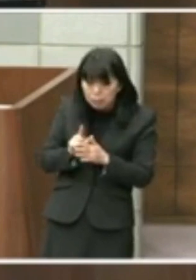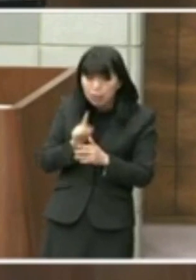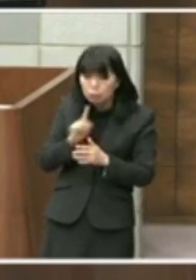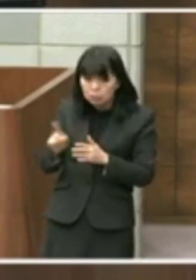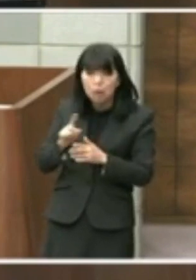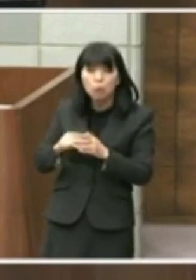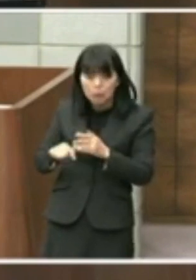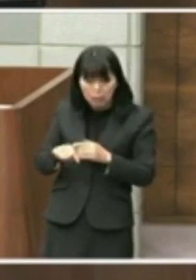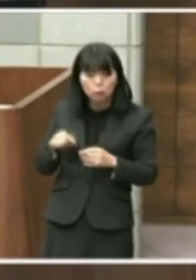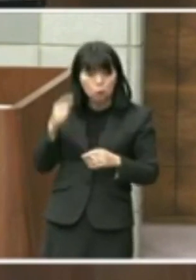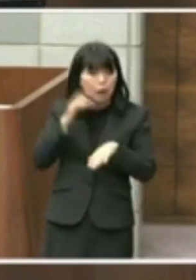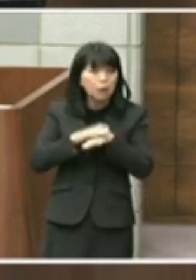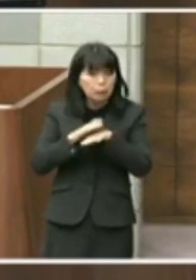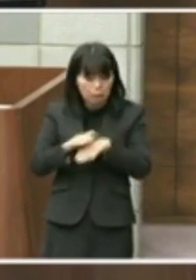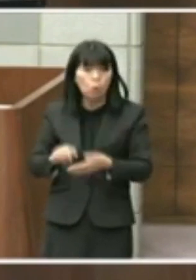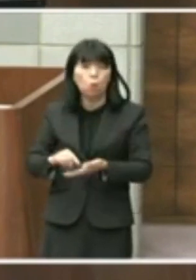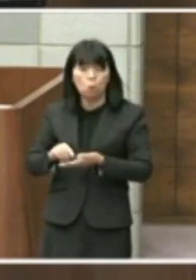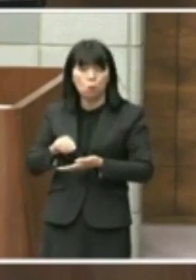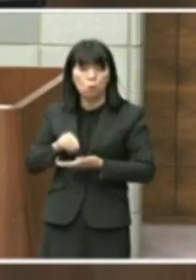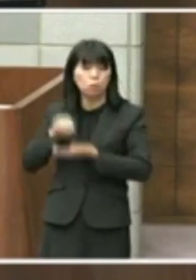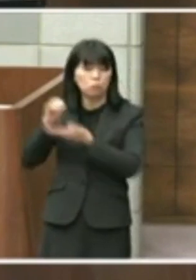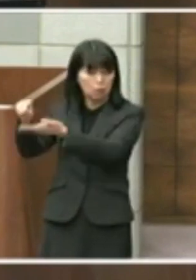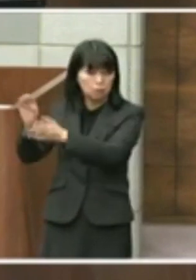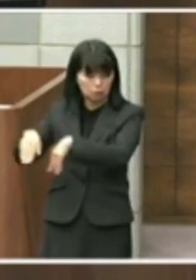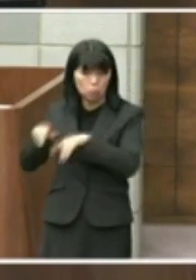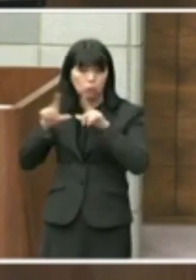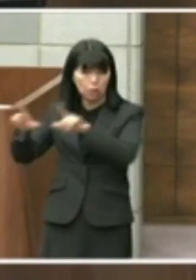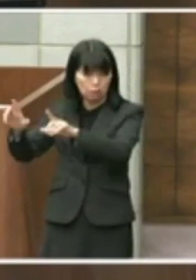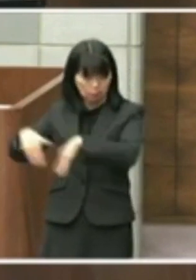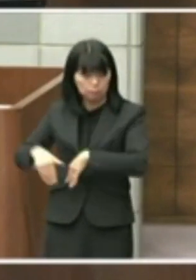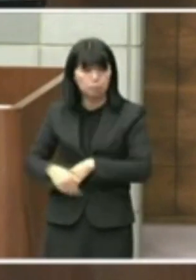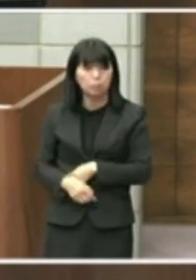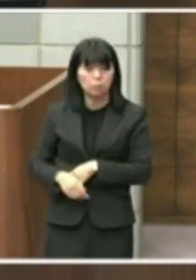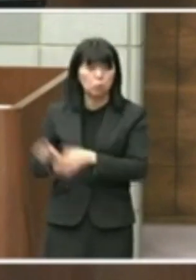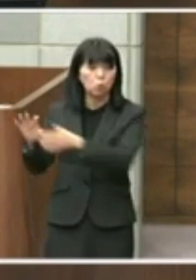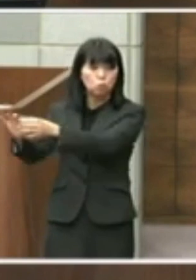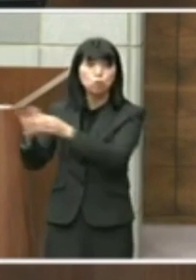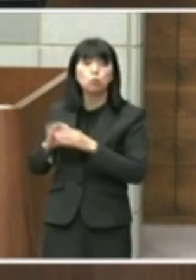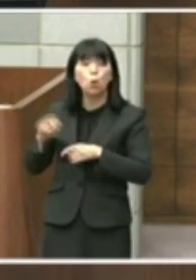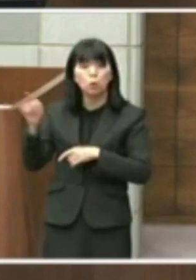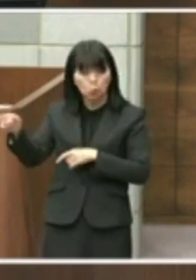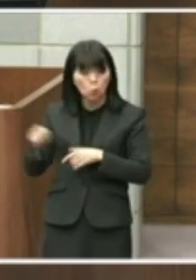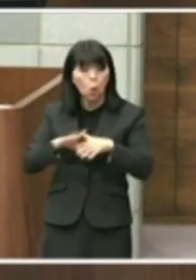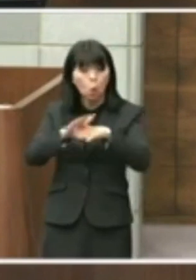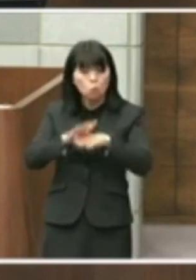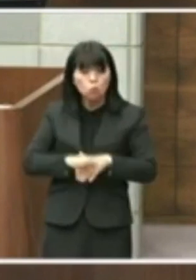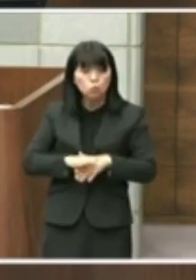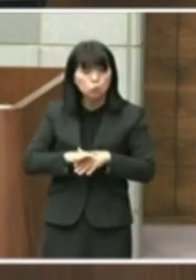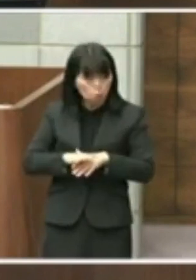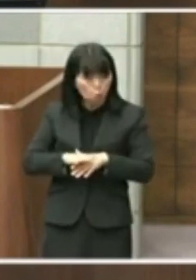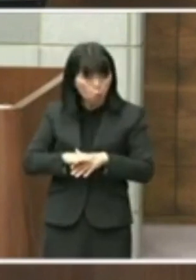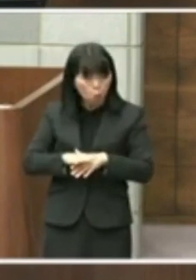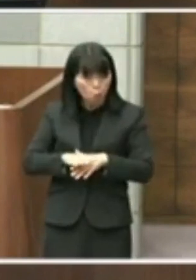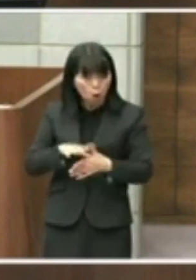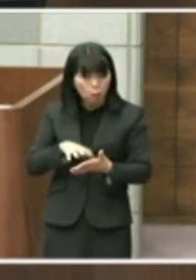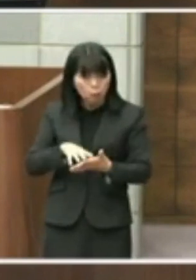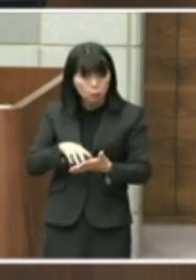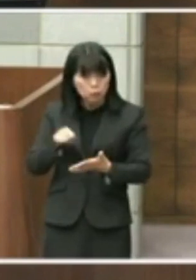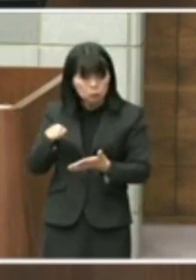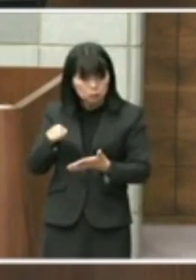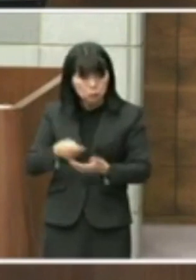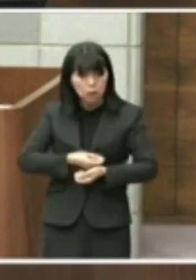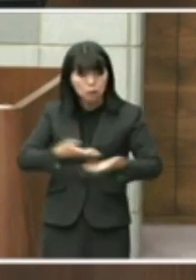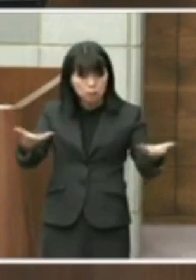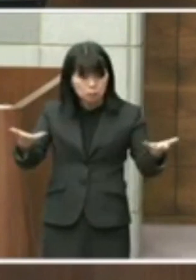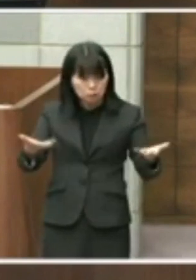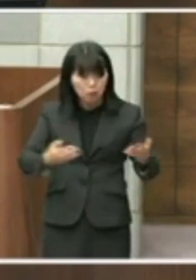解をお伝えいたしております。また、通報において、当該文書を頒布したとされる当選人に対